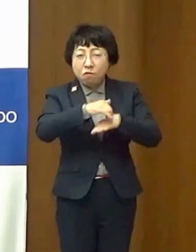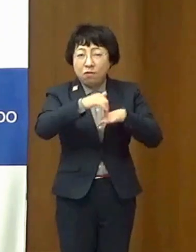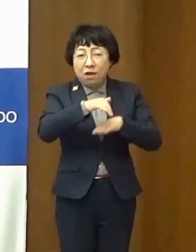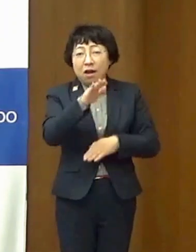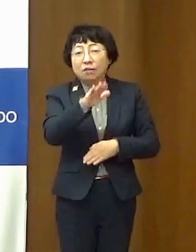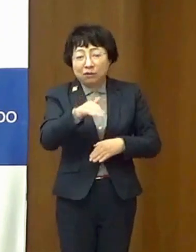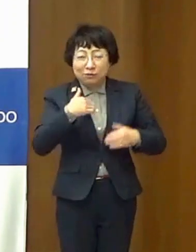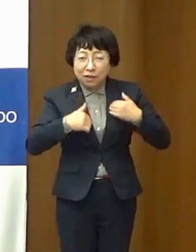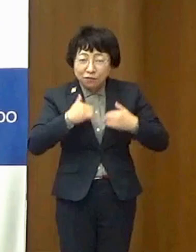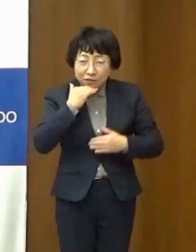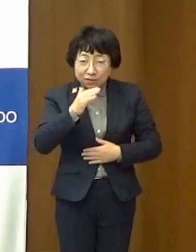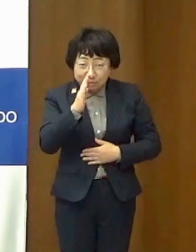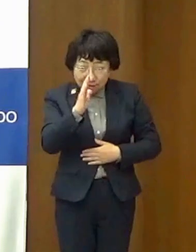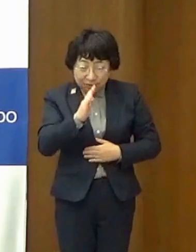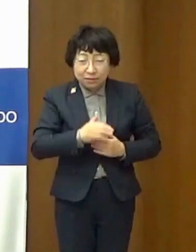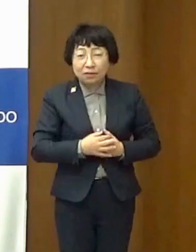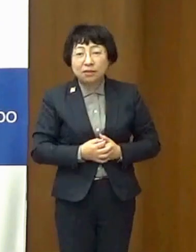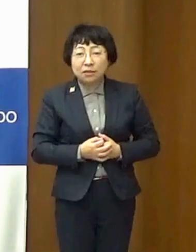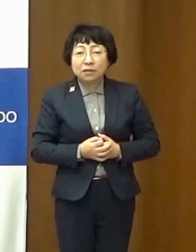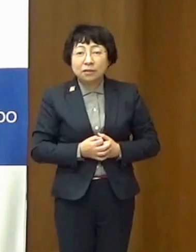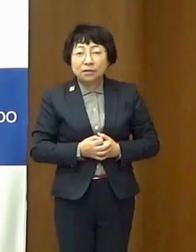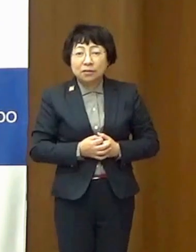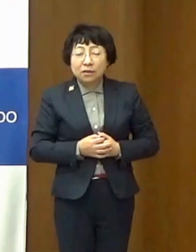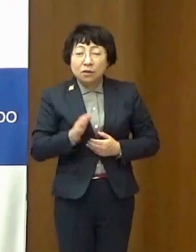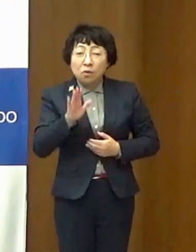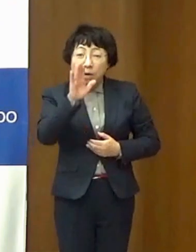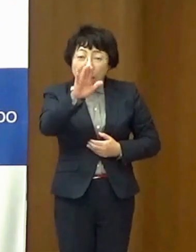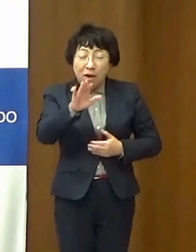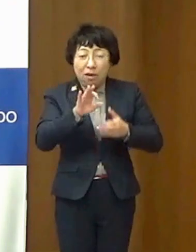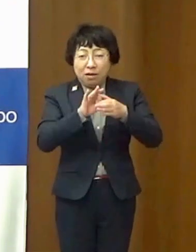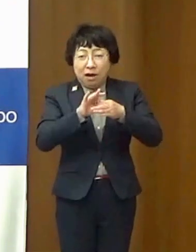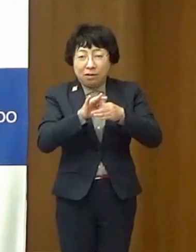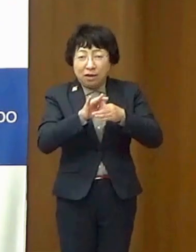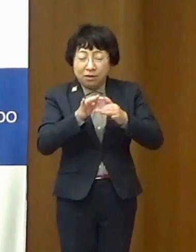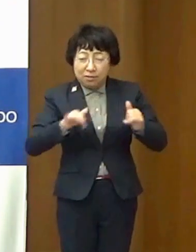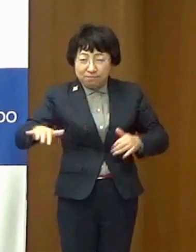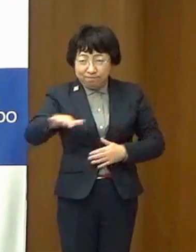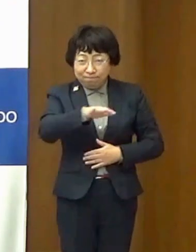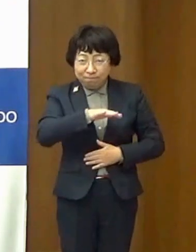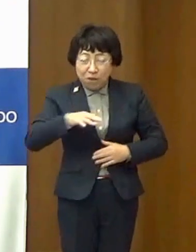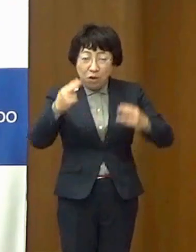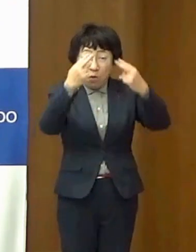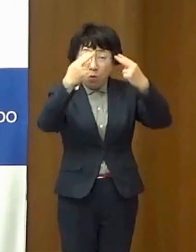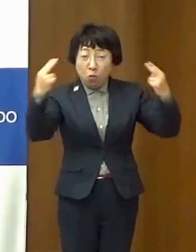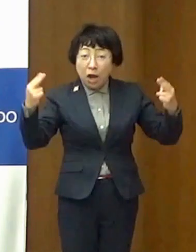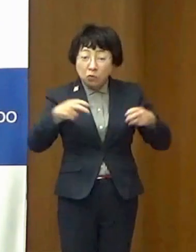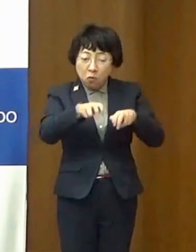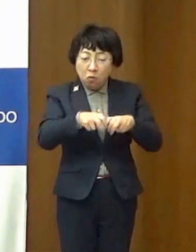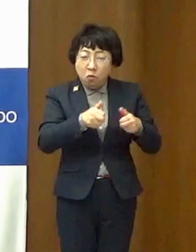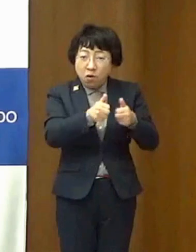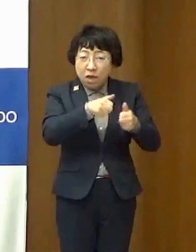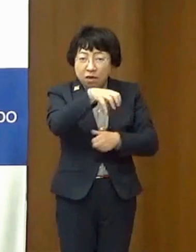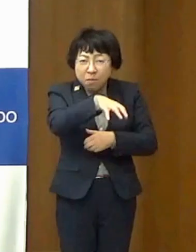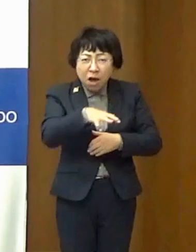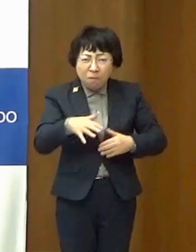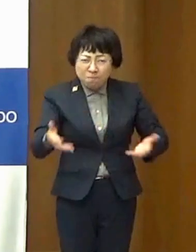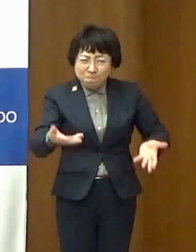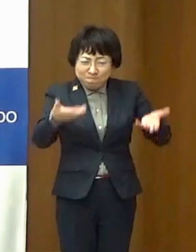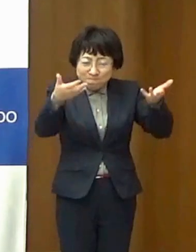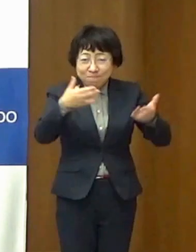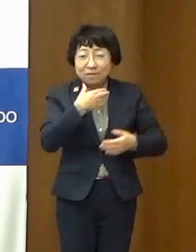ただければと思います。これから関係者一同を北海道競馬盛り上げていきたいと考えております